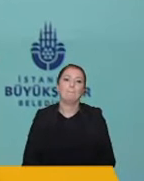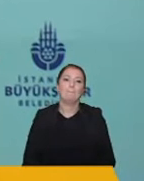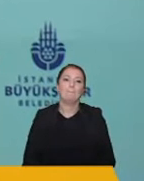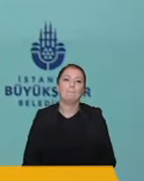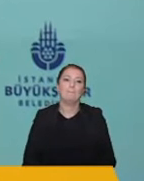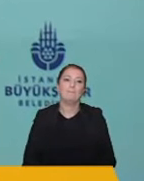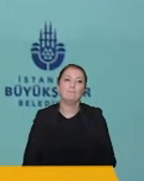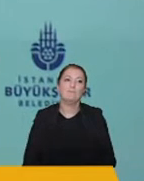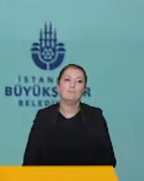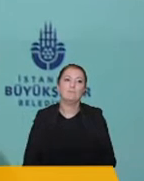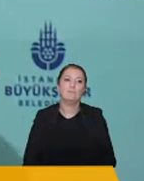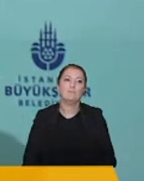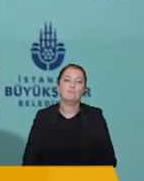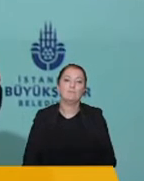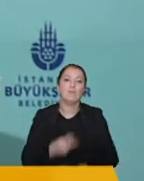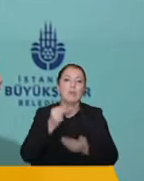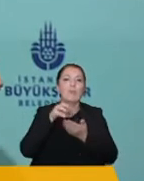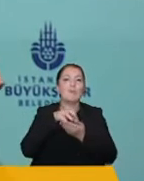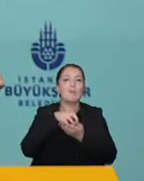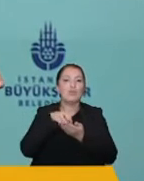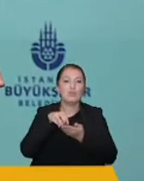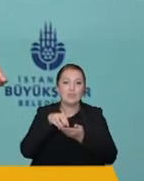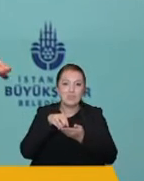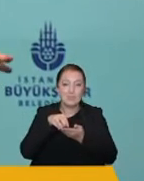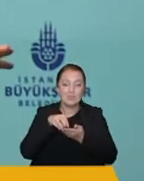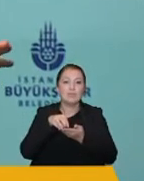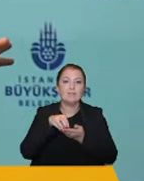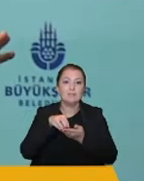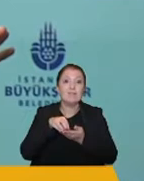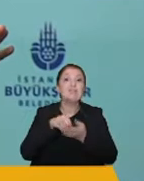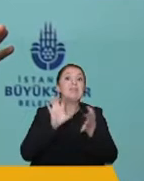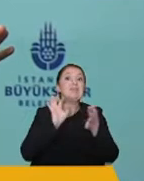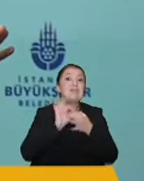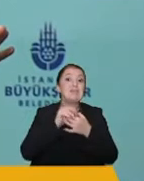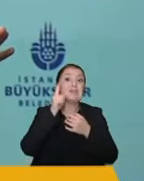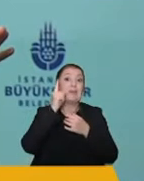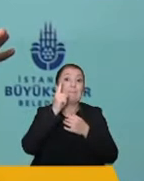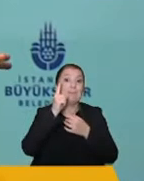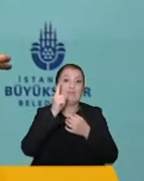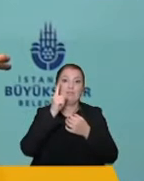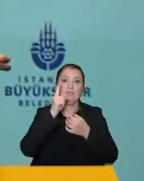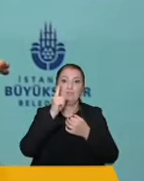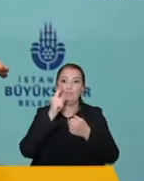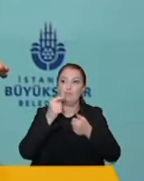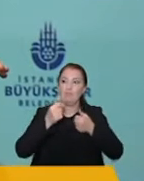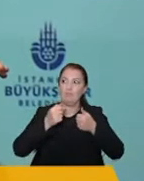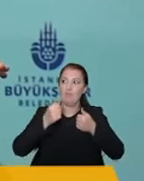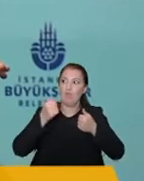Bütçeyle ilgili bir polemiği